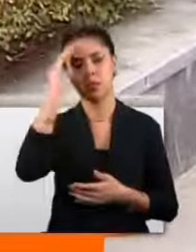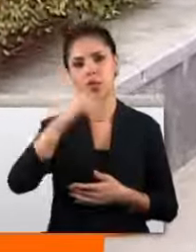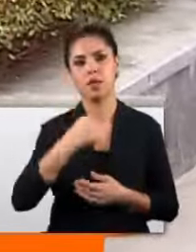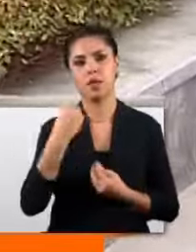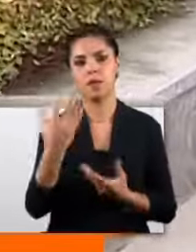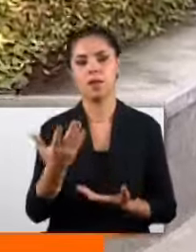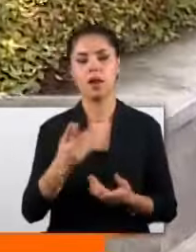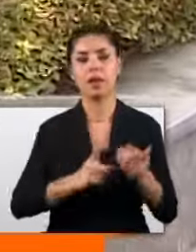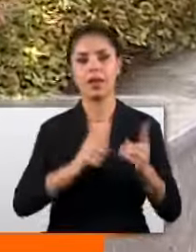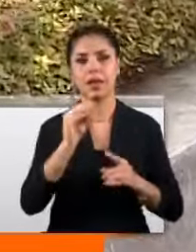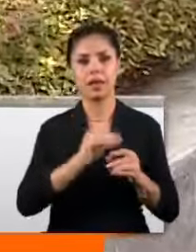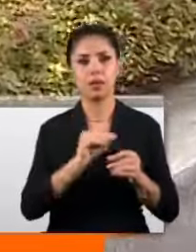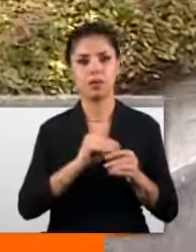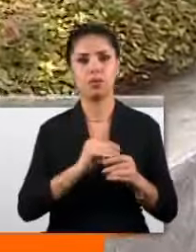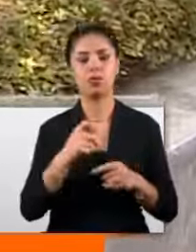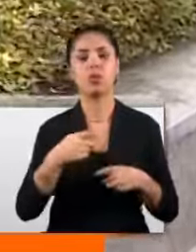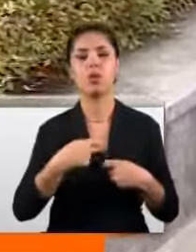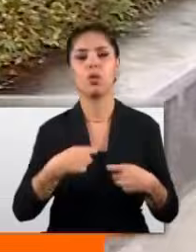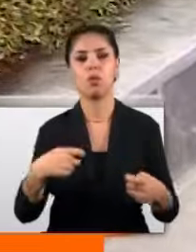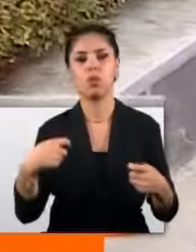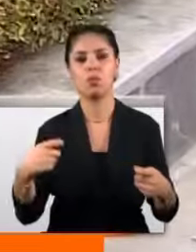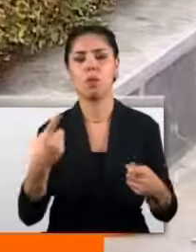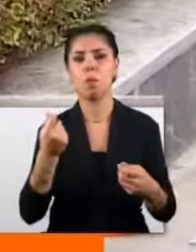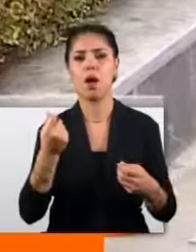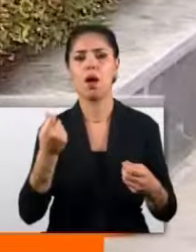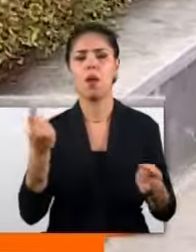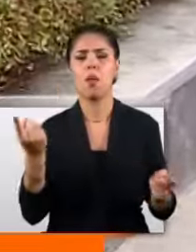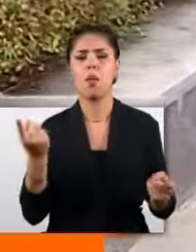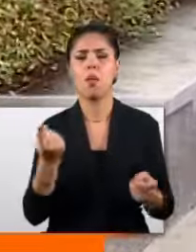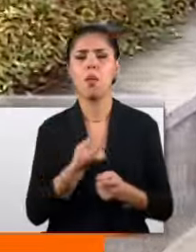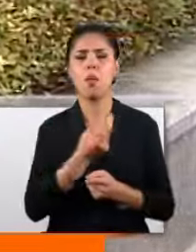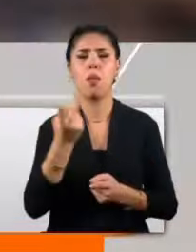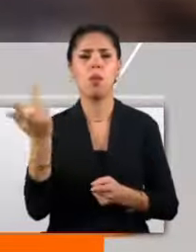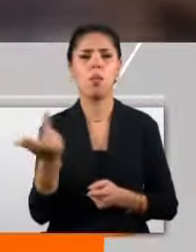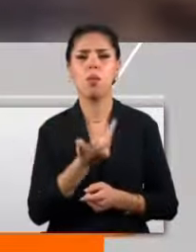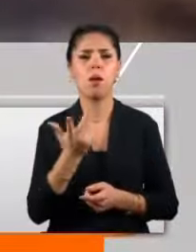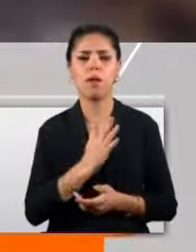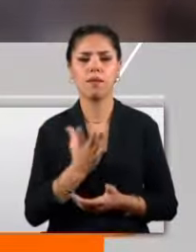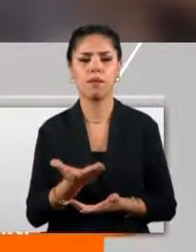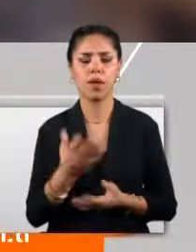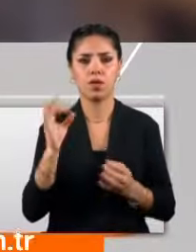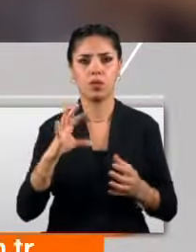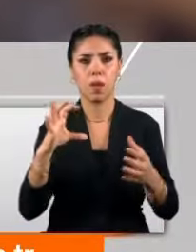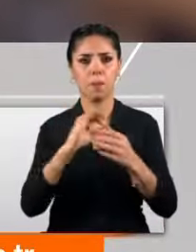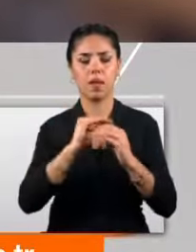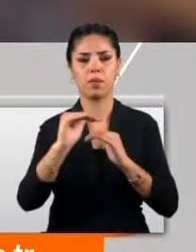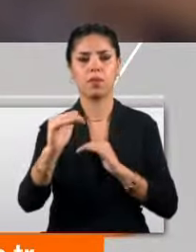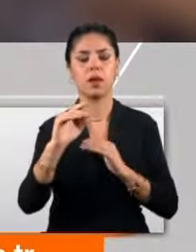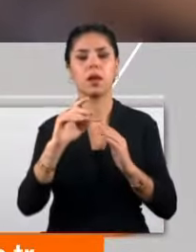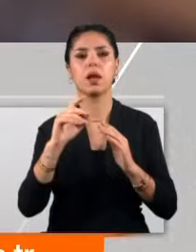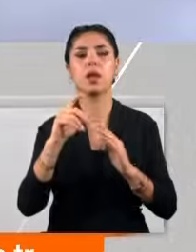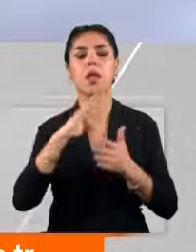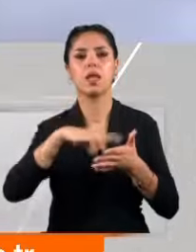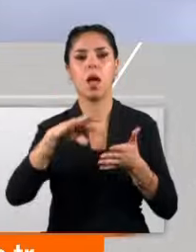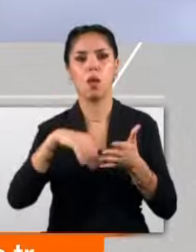sanal ortamdaki bahiste dönen para milyarlarca lirayı buluyor. Şimdi Birleşmiş Milletler'in verilerine